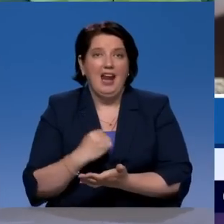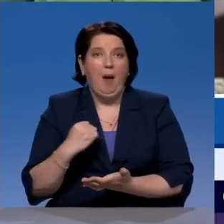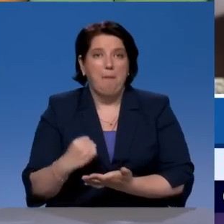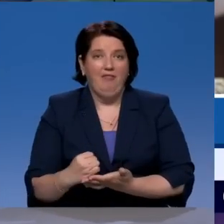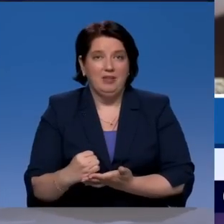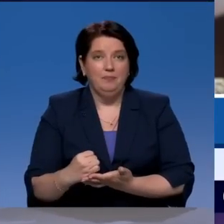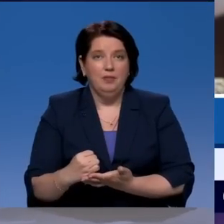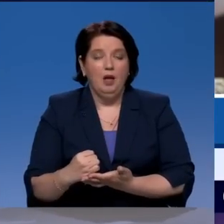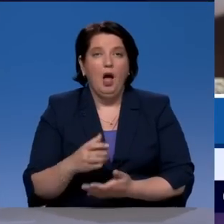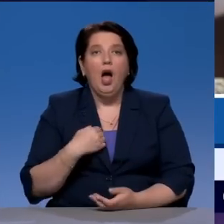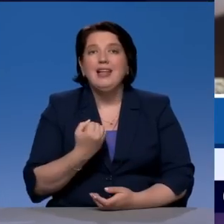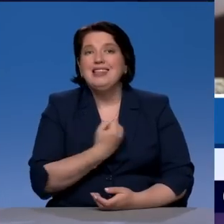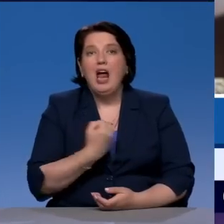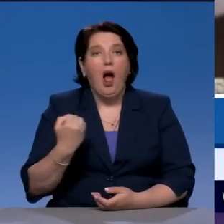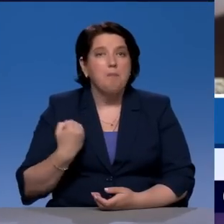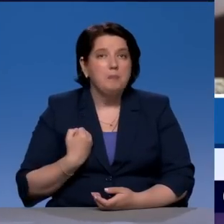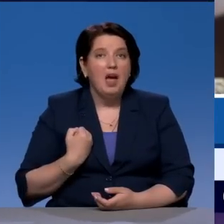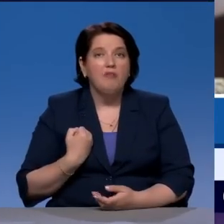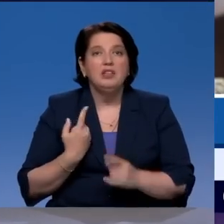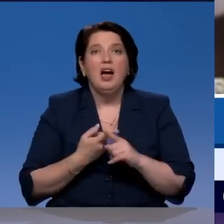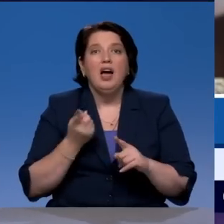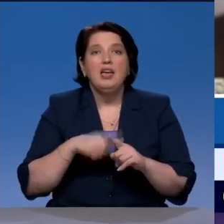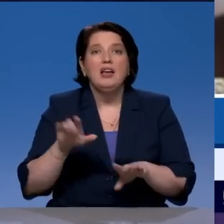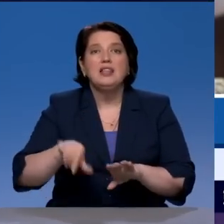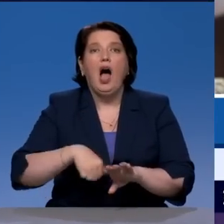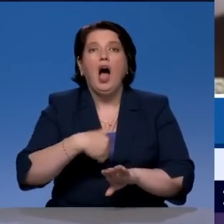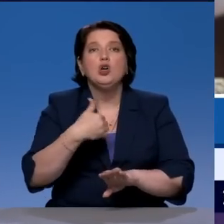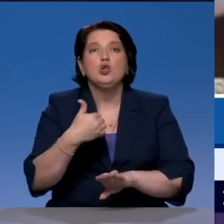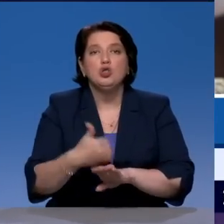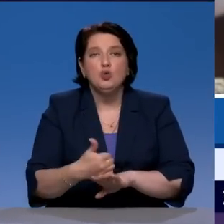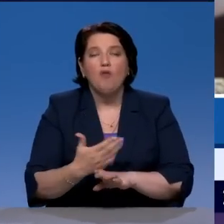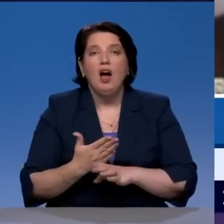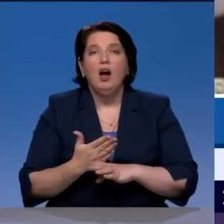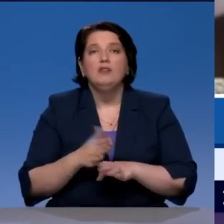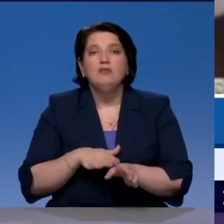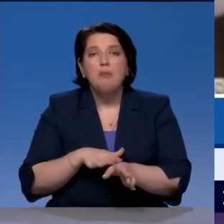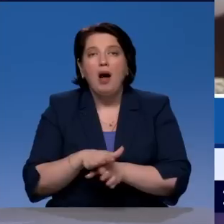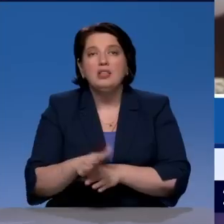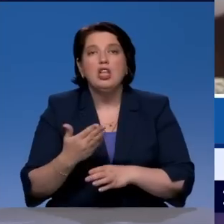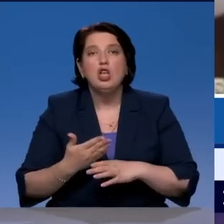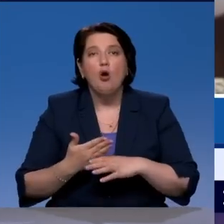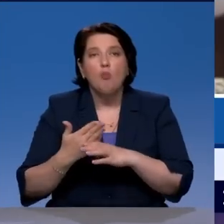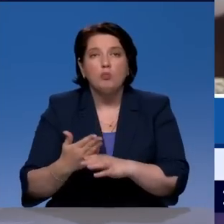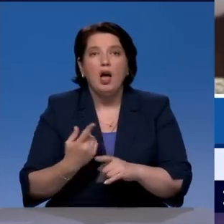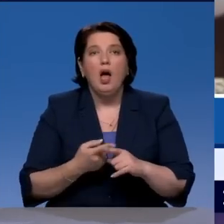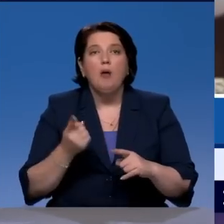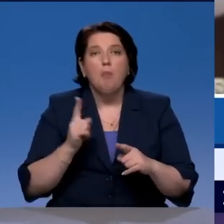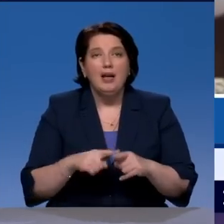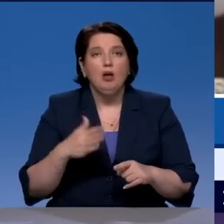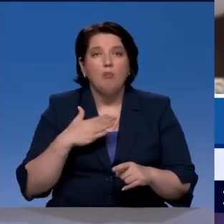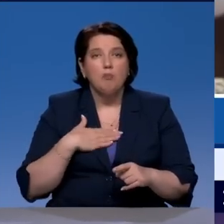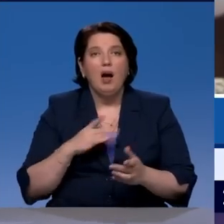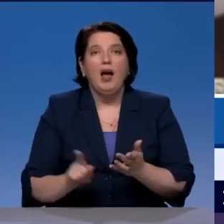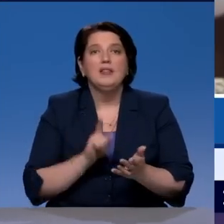не посредник, это наша парадигма оказания первичной медико-санитарной помощи. Поэтому в данном случае мы должны поменять